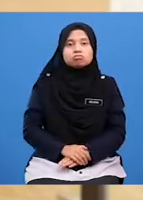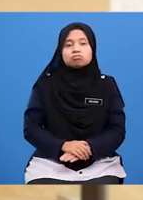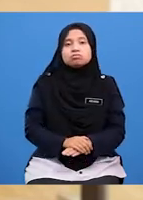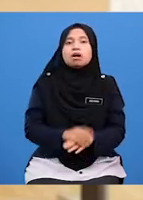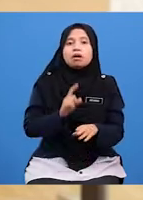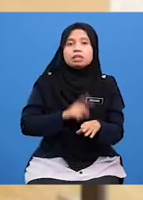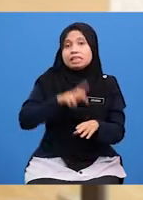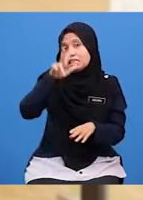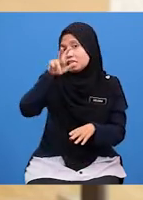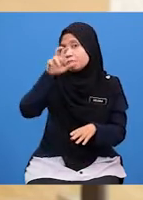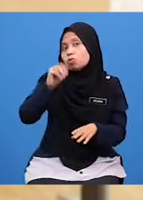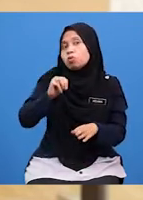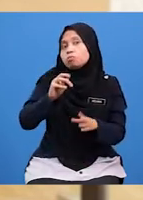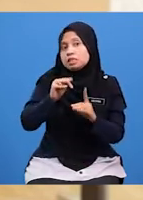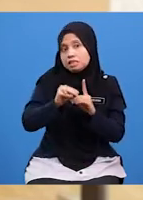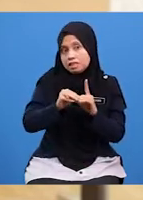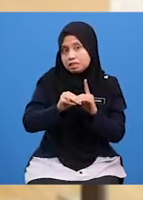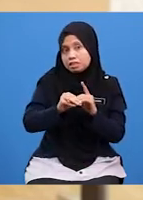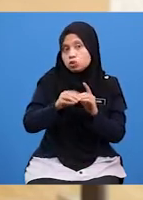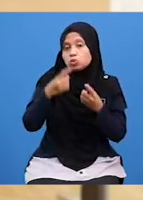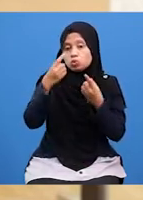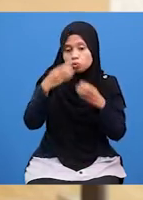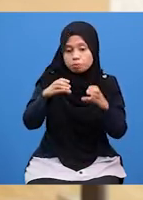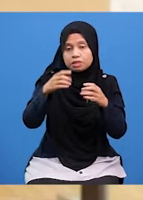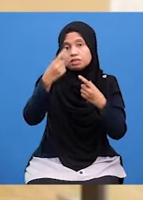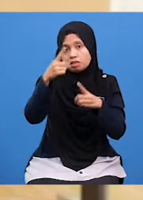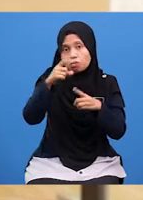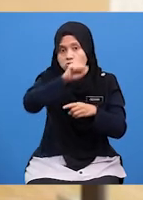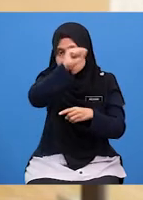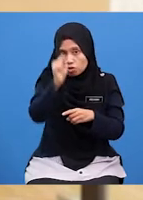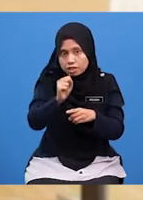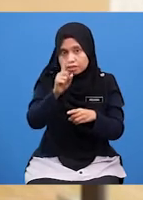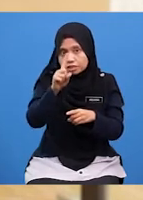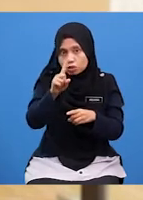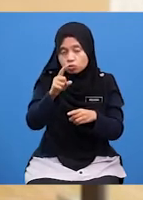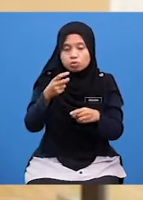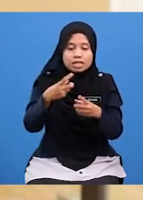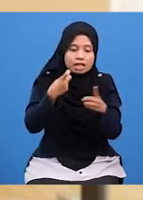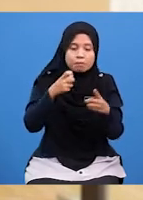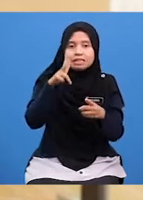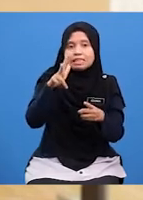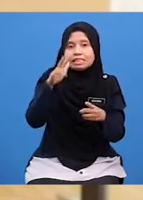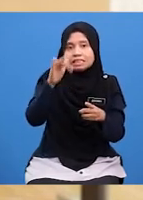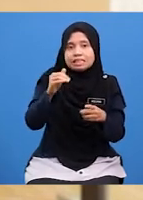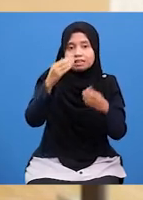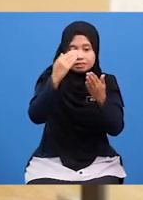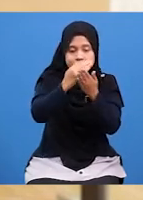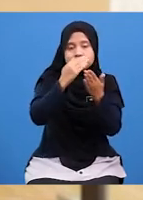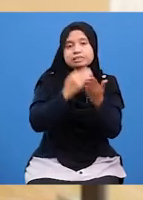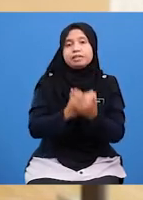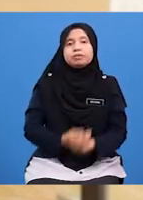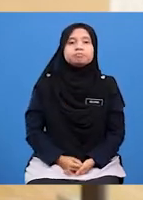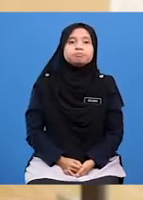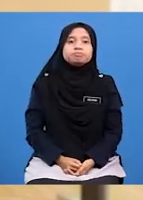di mana dalam masa 30 minit, cuba jawab soalan satu daripada 3 yang disenaraikan